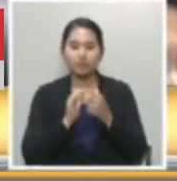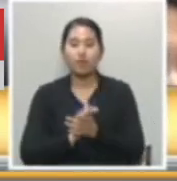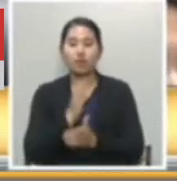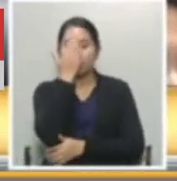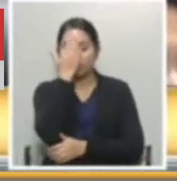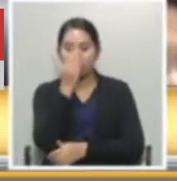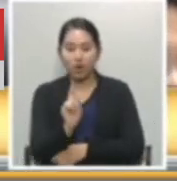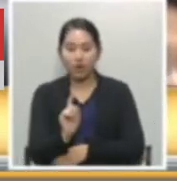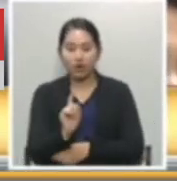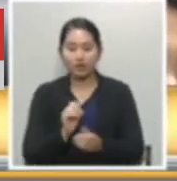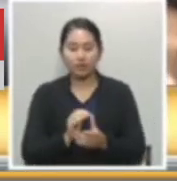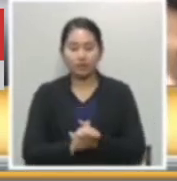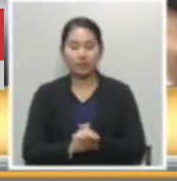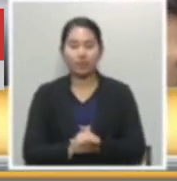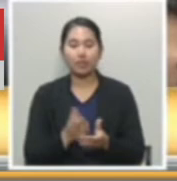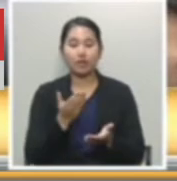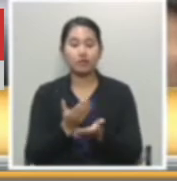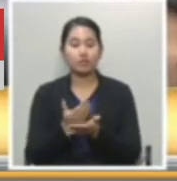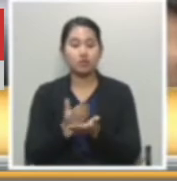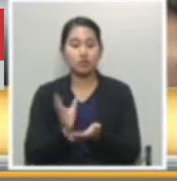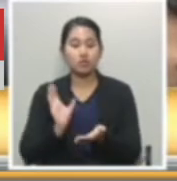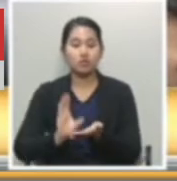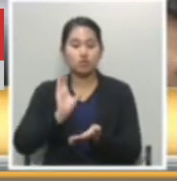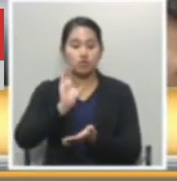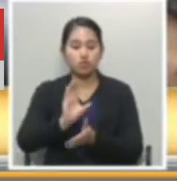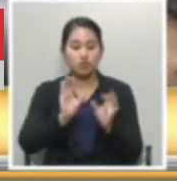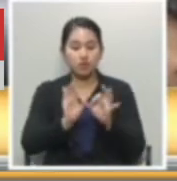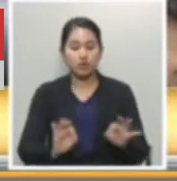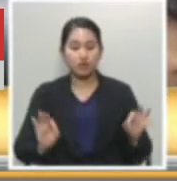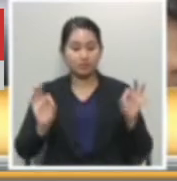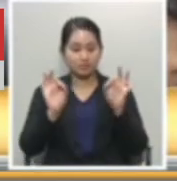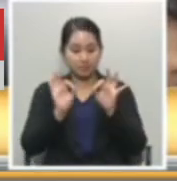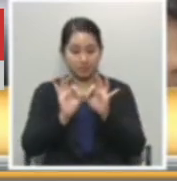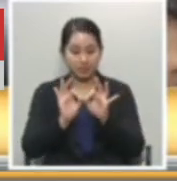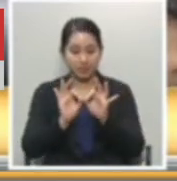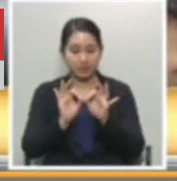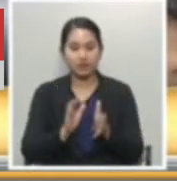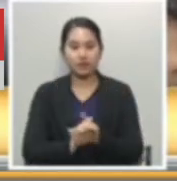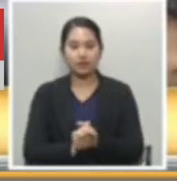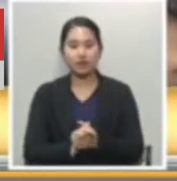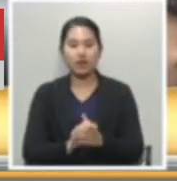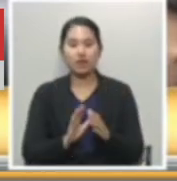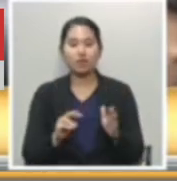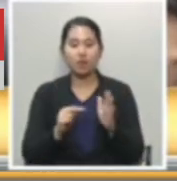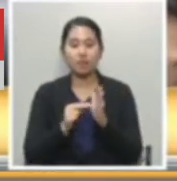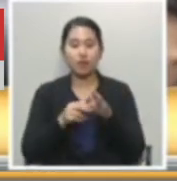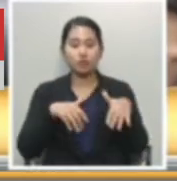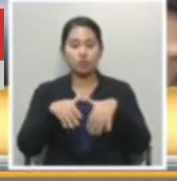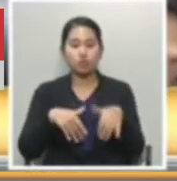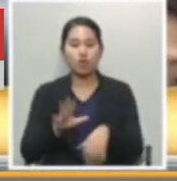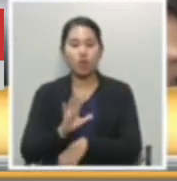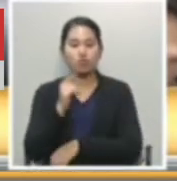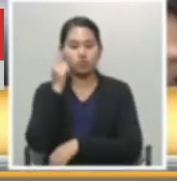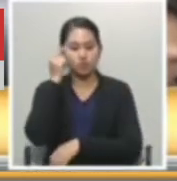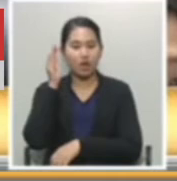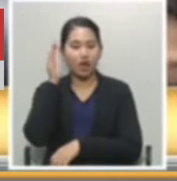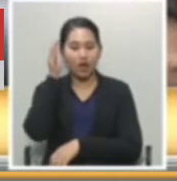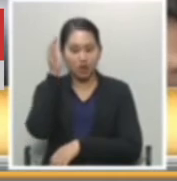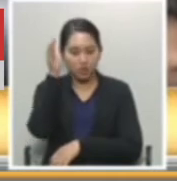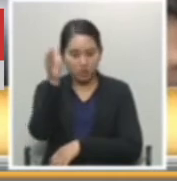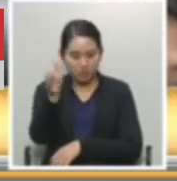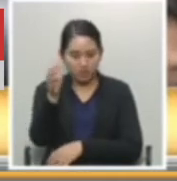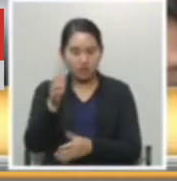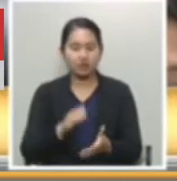ราะการลงทุนที่สำคัญการลงทุนที่เป็นไปได้จึงจะทำให้คนเห็นอนาคตจึงจะทำให้เกิดการผลิต